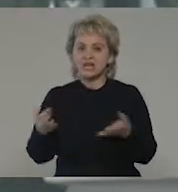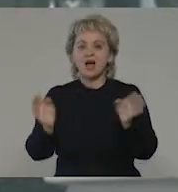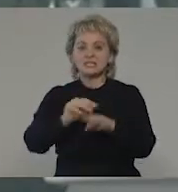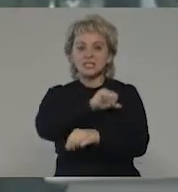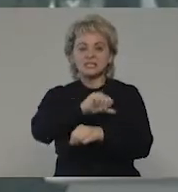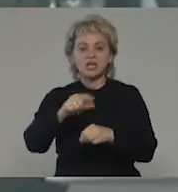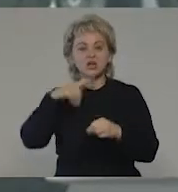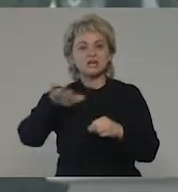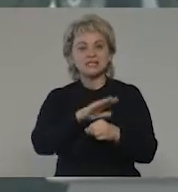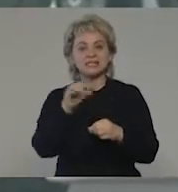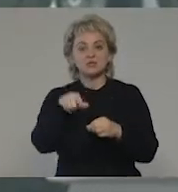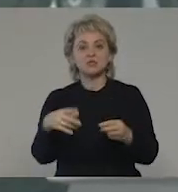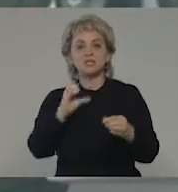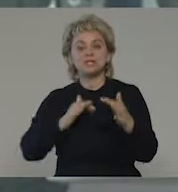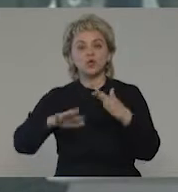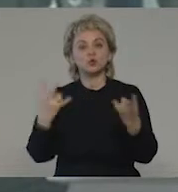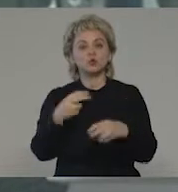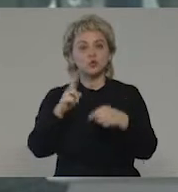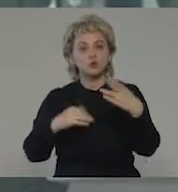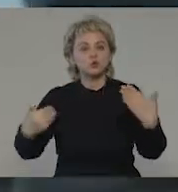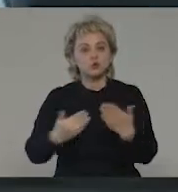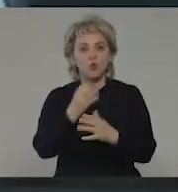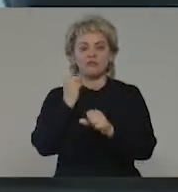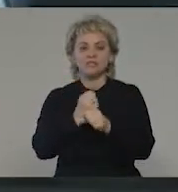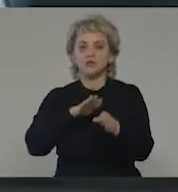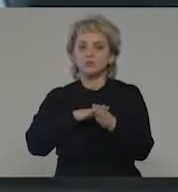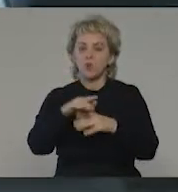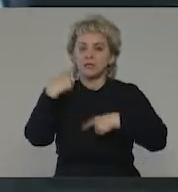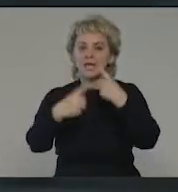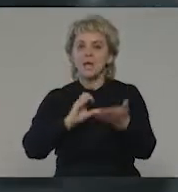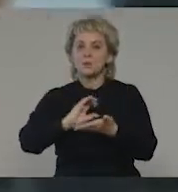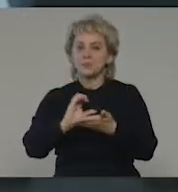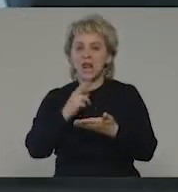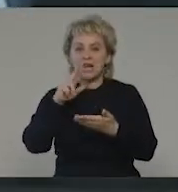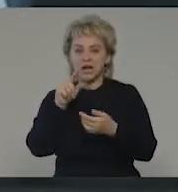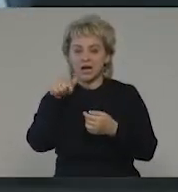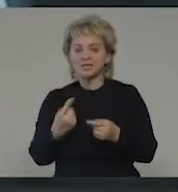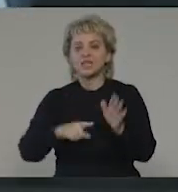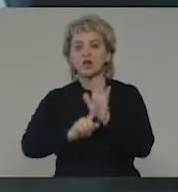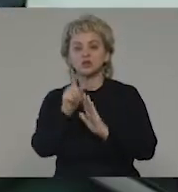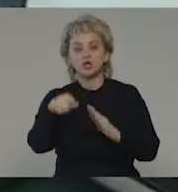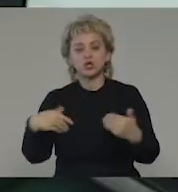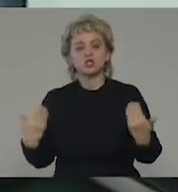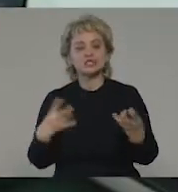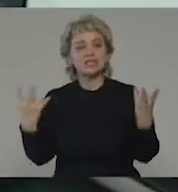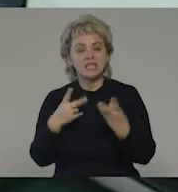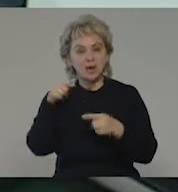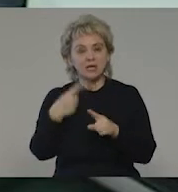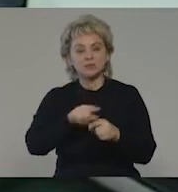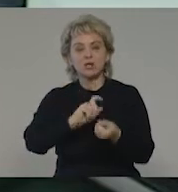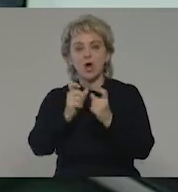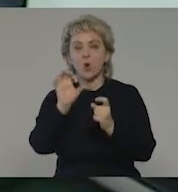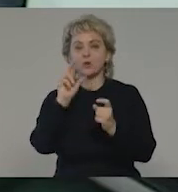границами России. Теперь стране необходимо строить новые и создавать полный цикл производства препаратов. Для начала жизненно необходимых для борьбы